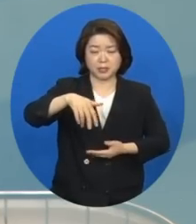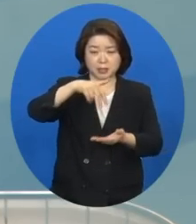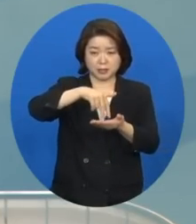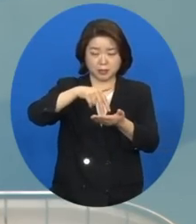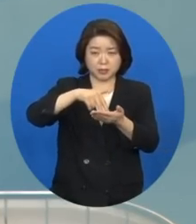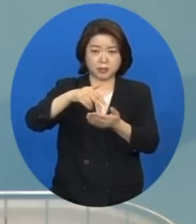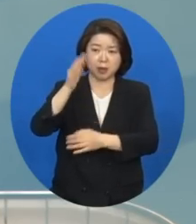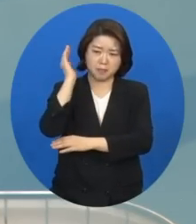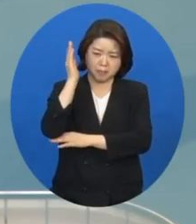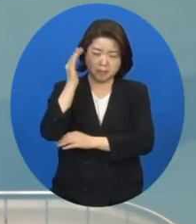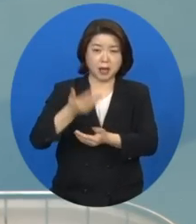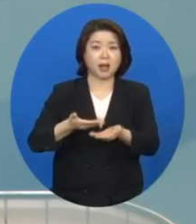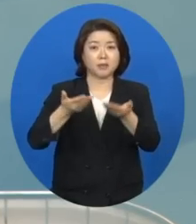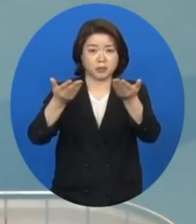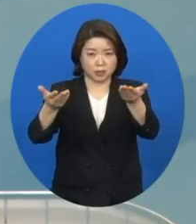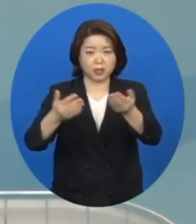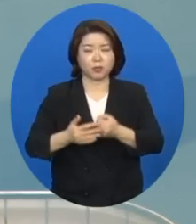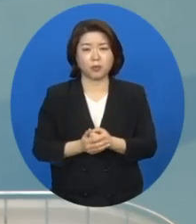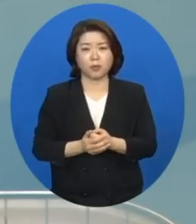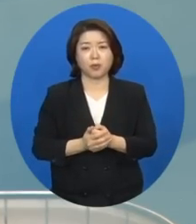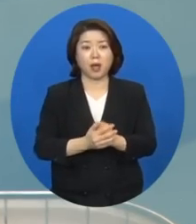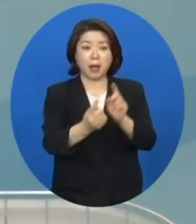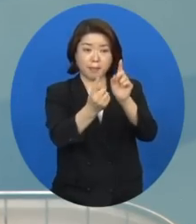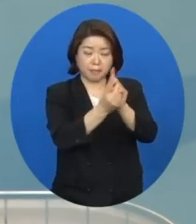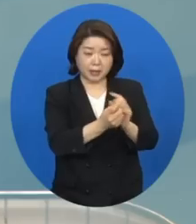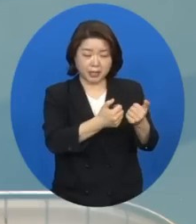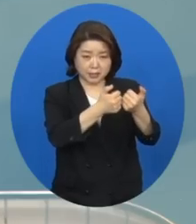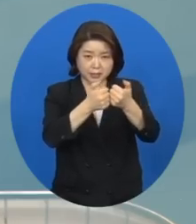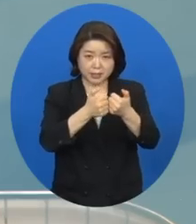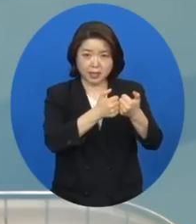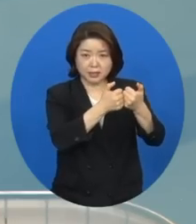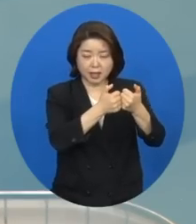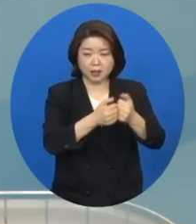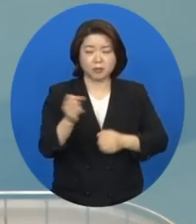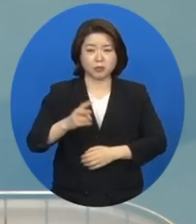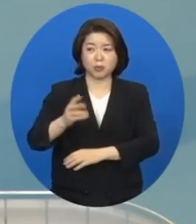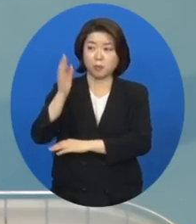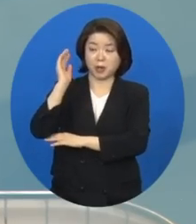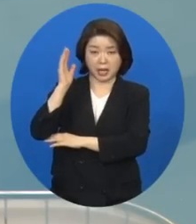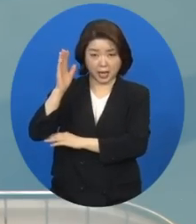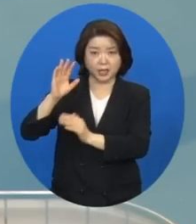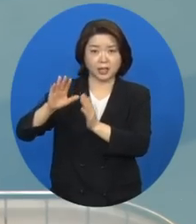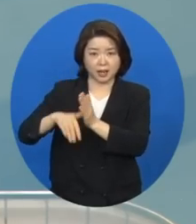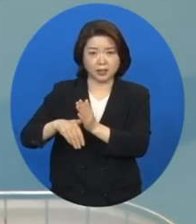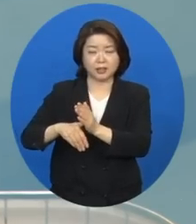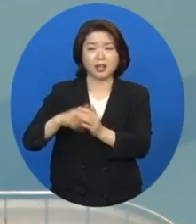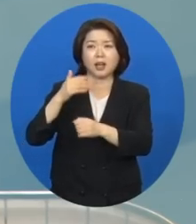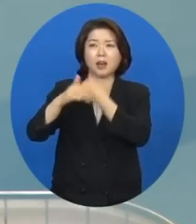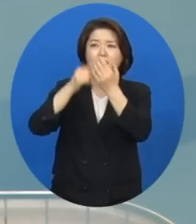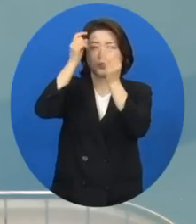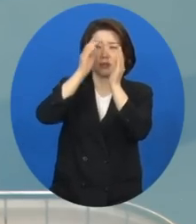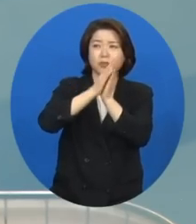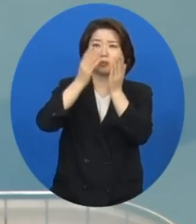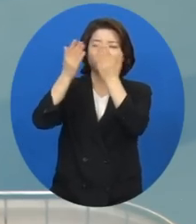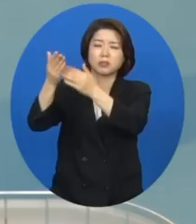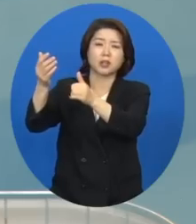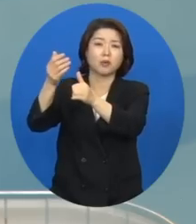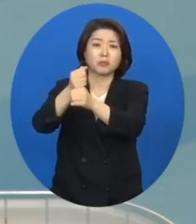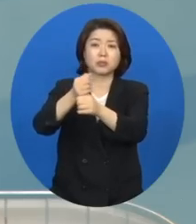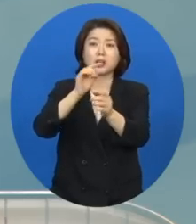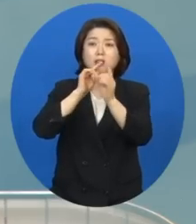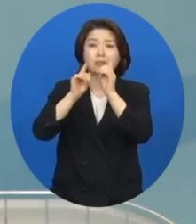전하거나, 그리고 만나서 상담을 하거나 강의를 할 때 하나님께 기도하며 붙잡는